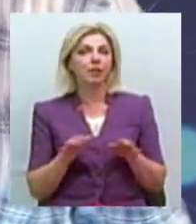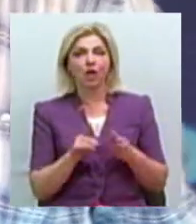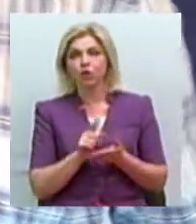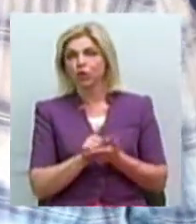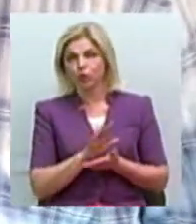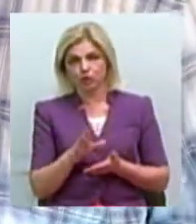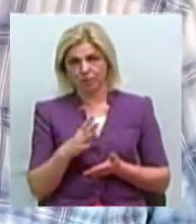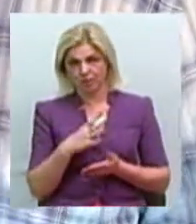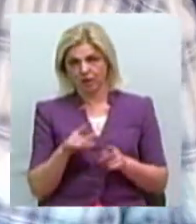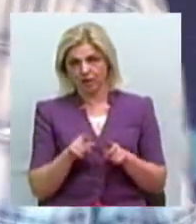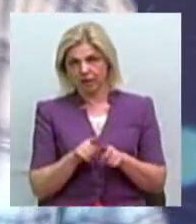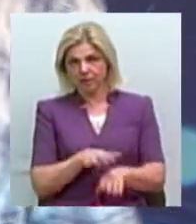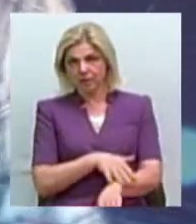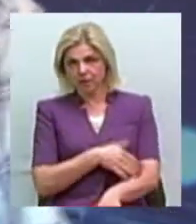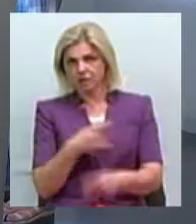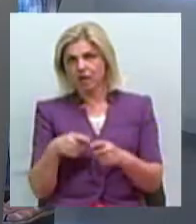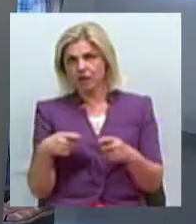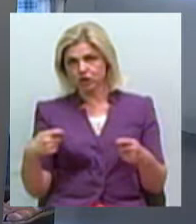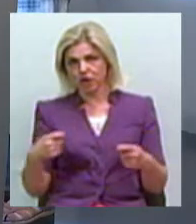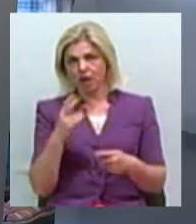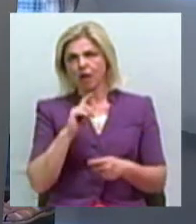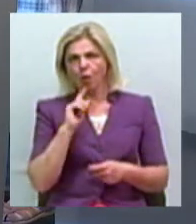быть такими затяжными, там, на годы.